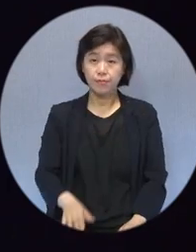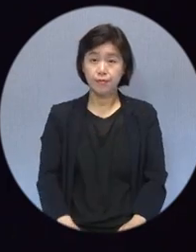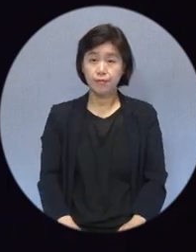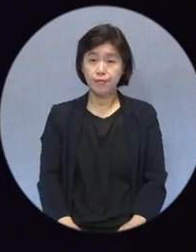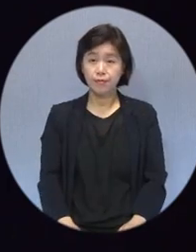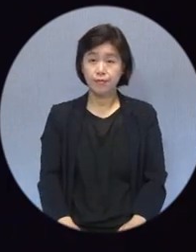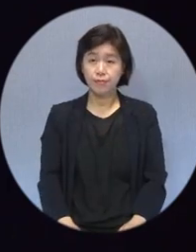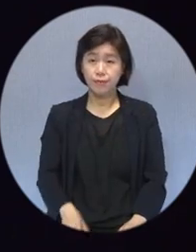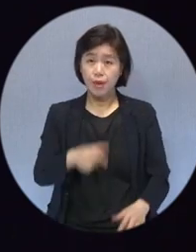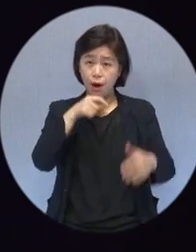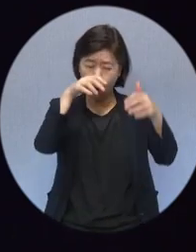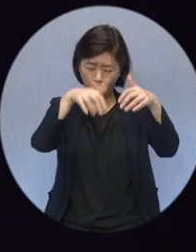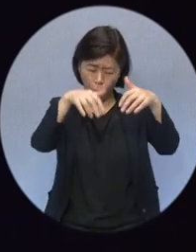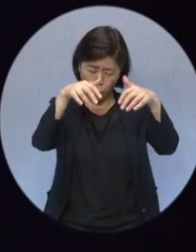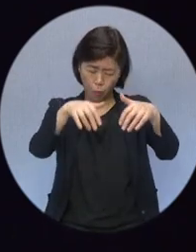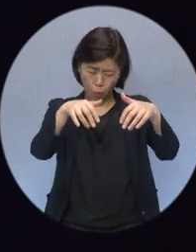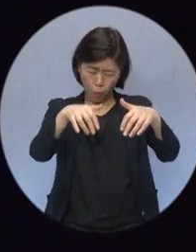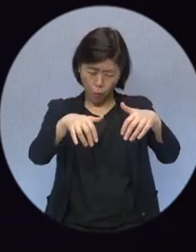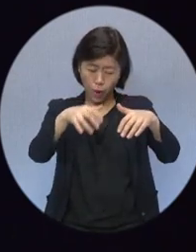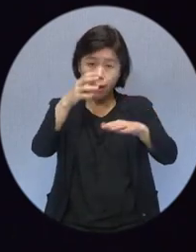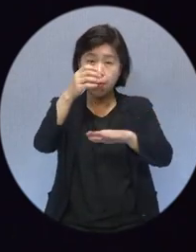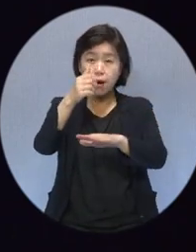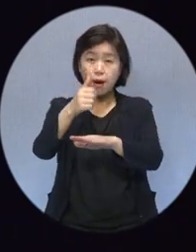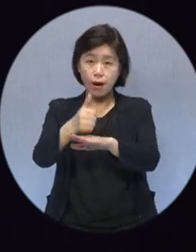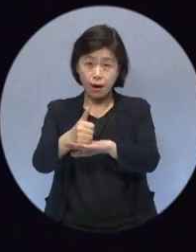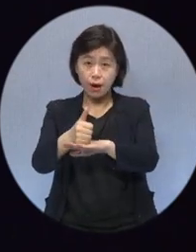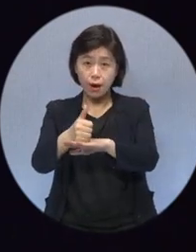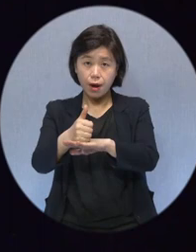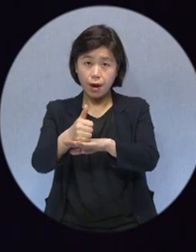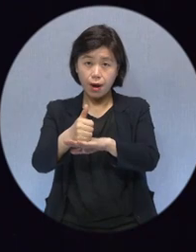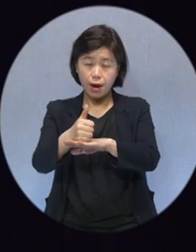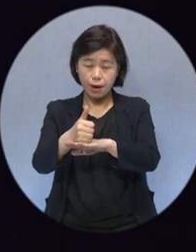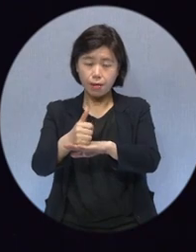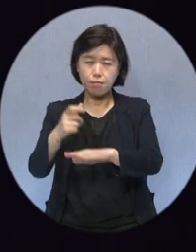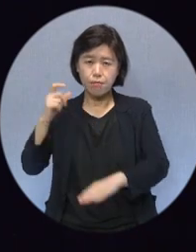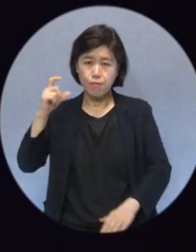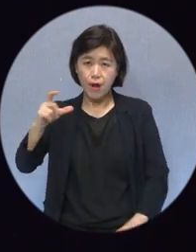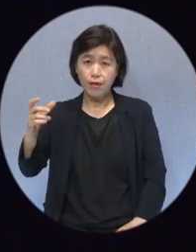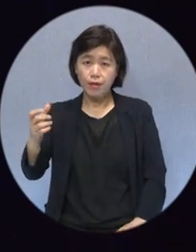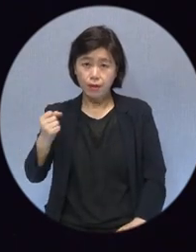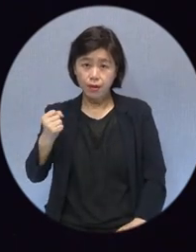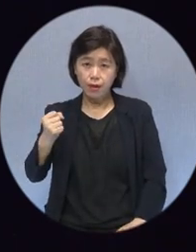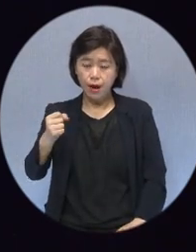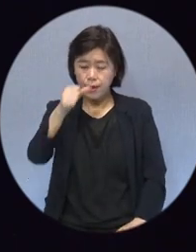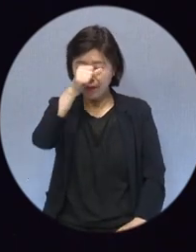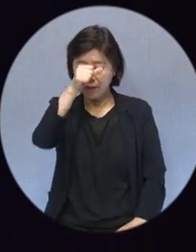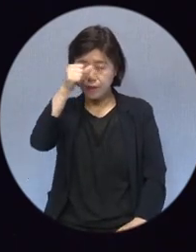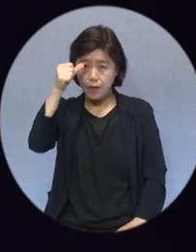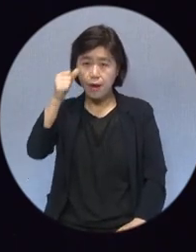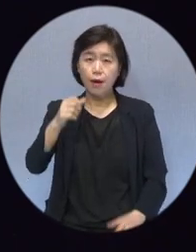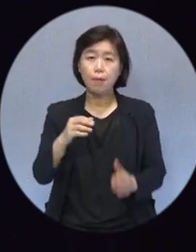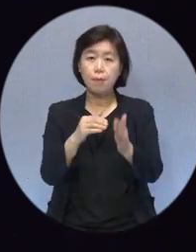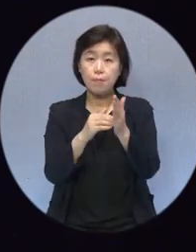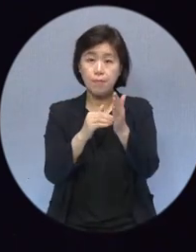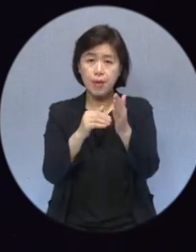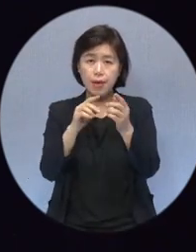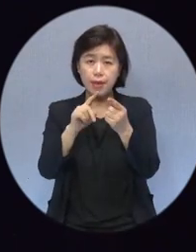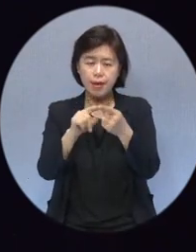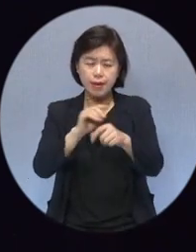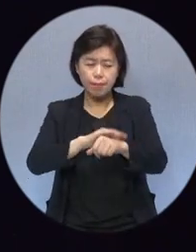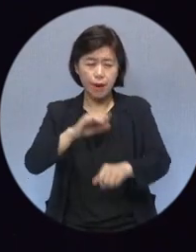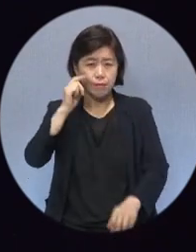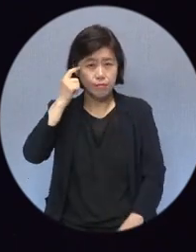소나기의 뒤끝을 단단히 잡고 생의 비밀을 찬찬히 짚어가면